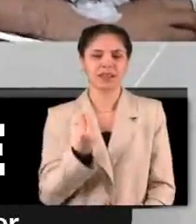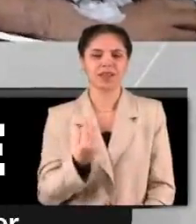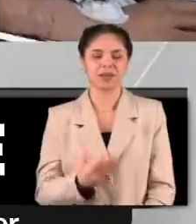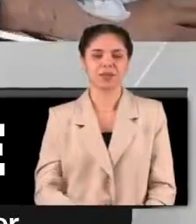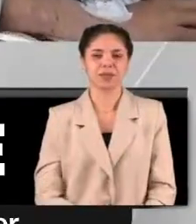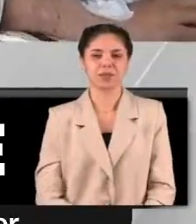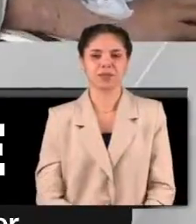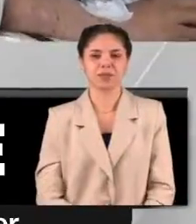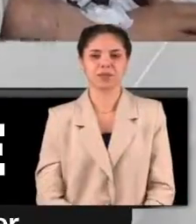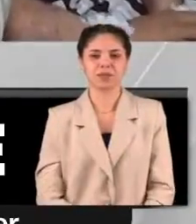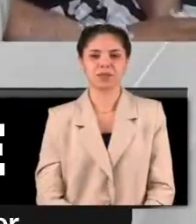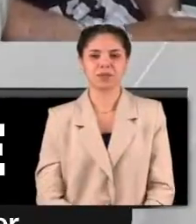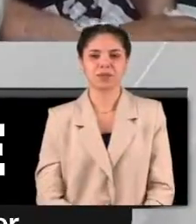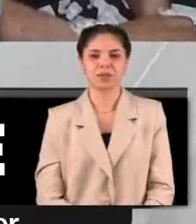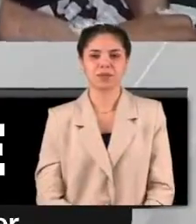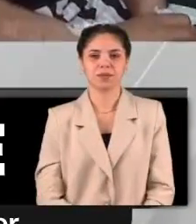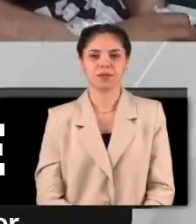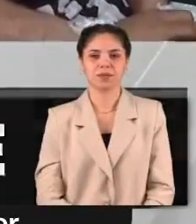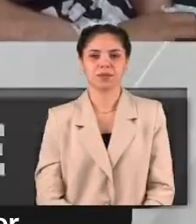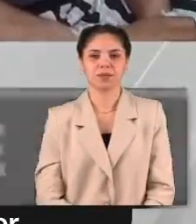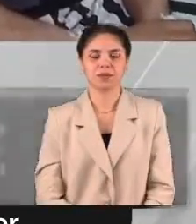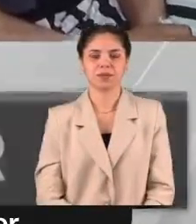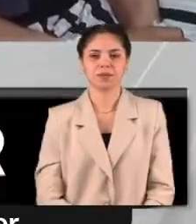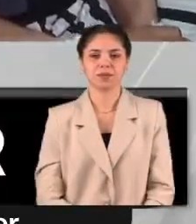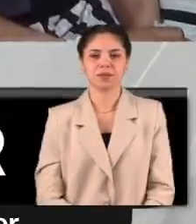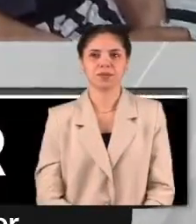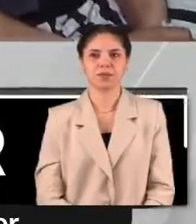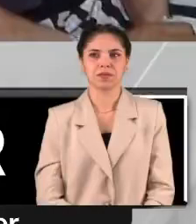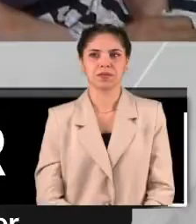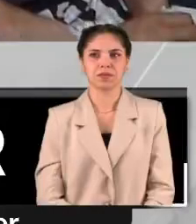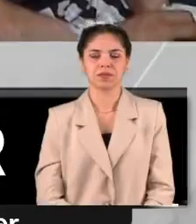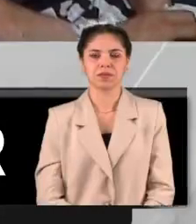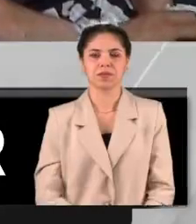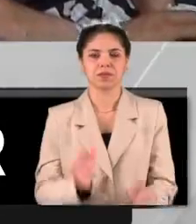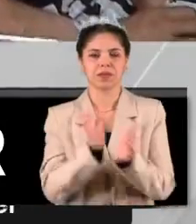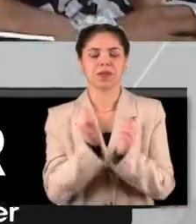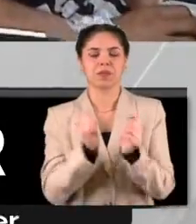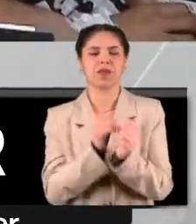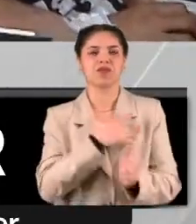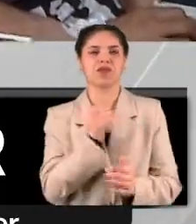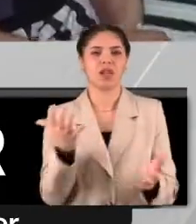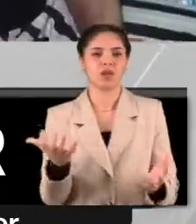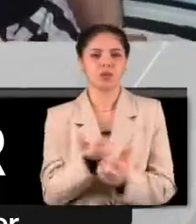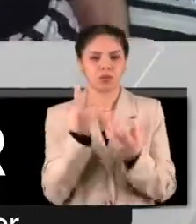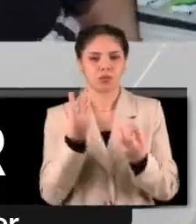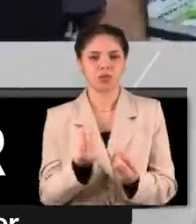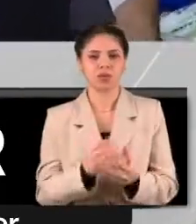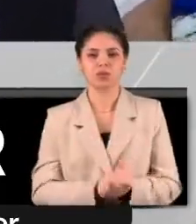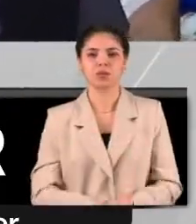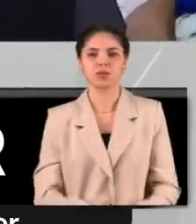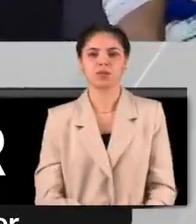saat. Evet. Yaşam mücadelesi. Ailenizle birlikte. Evet. Bize destek